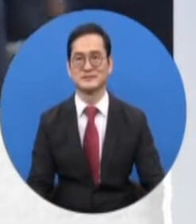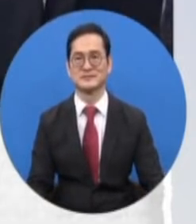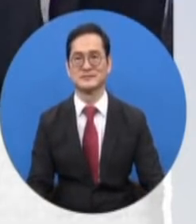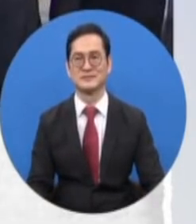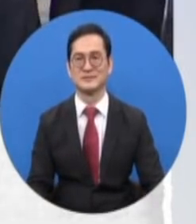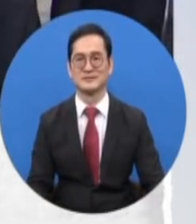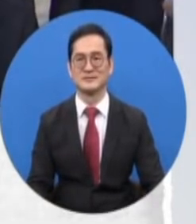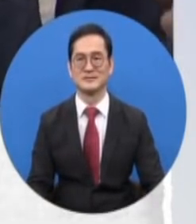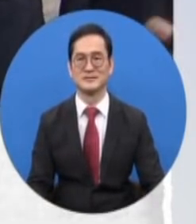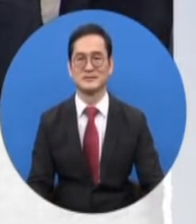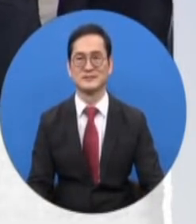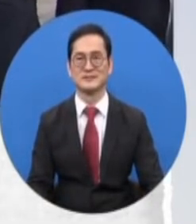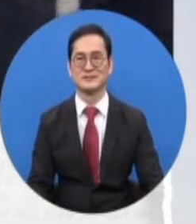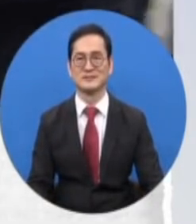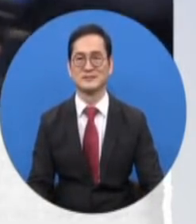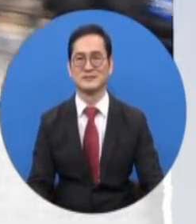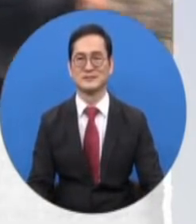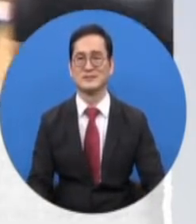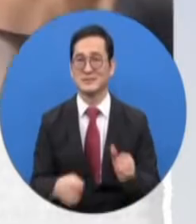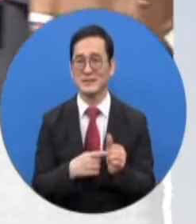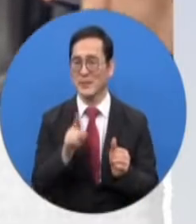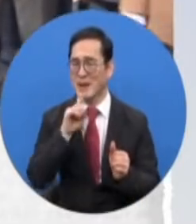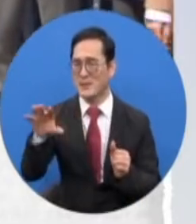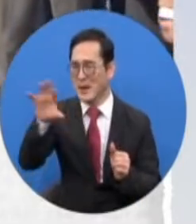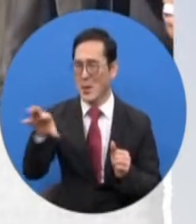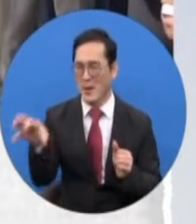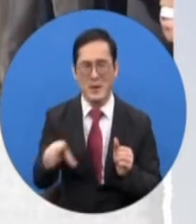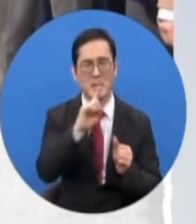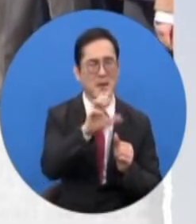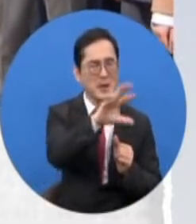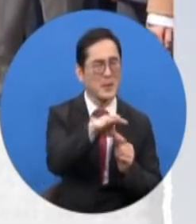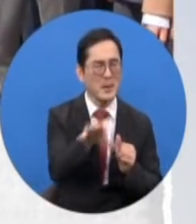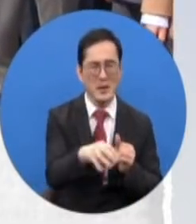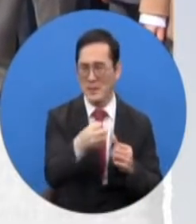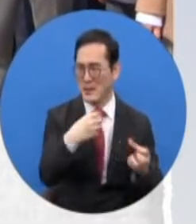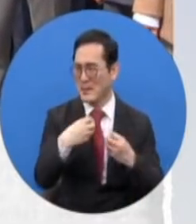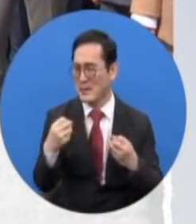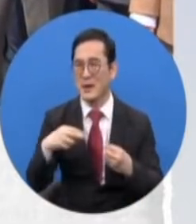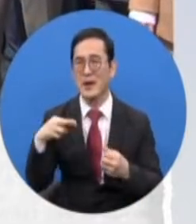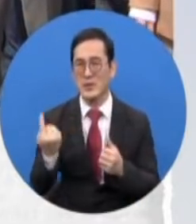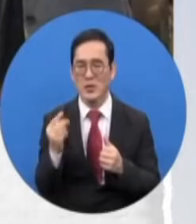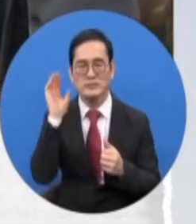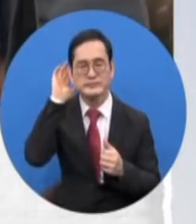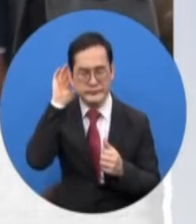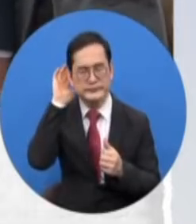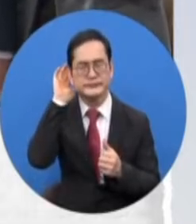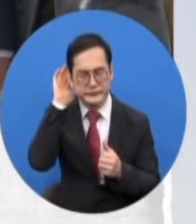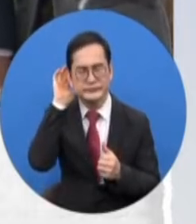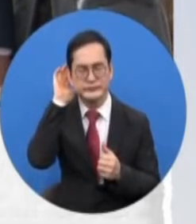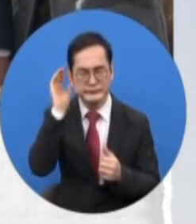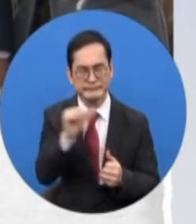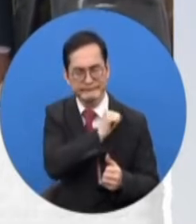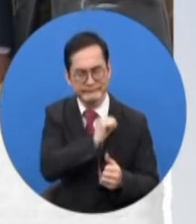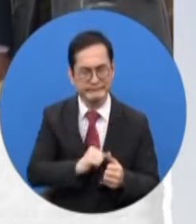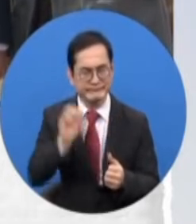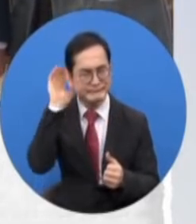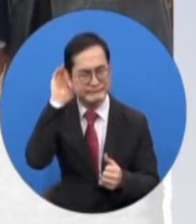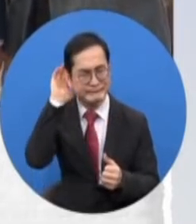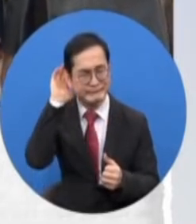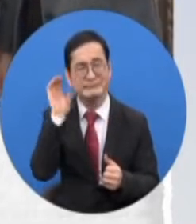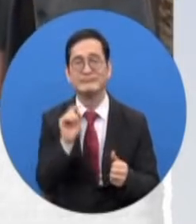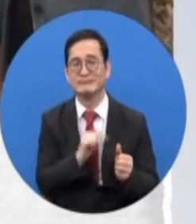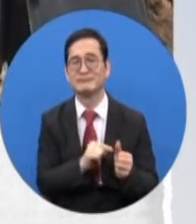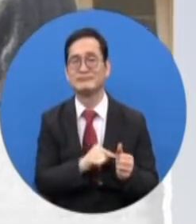저는 아무리 똑같은 얘기를 누군가 와서 하더라도 저는 임기가 끝날 때까지 다 들어주는 게 청와대가 지금